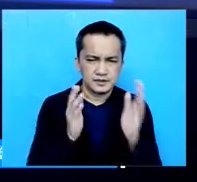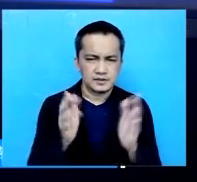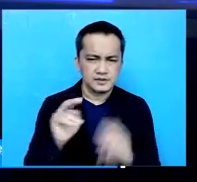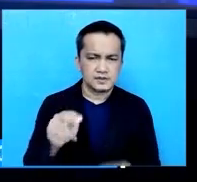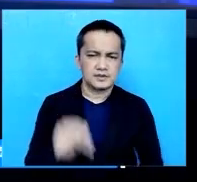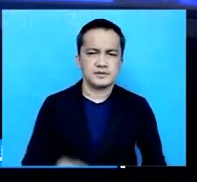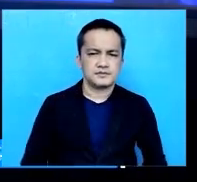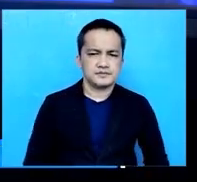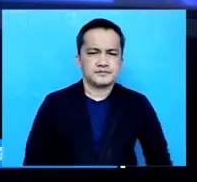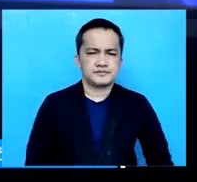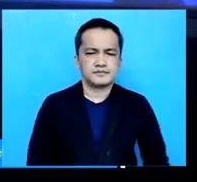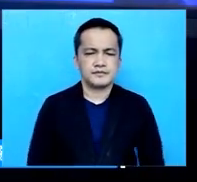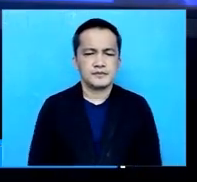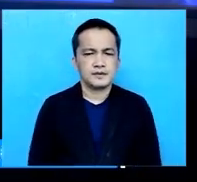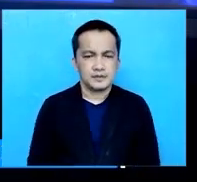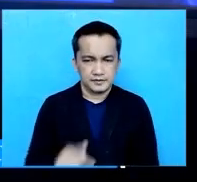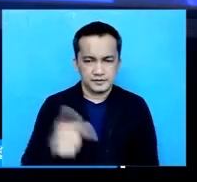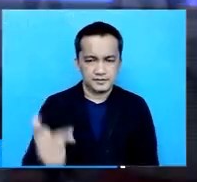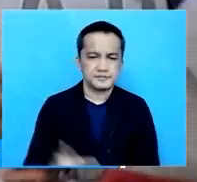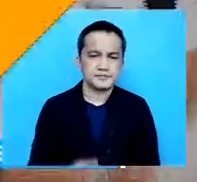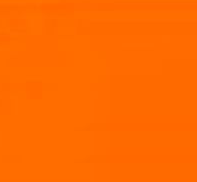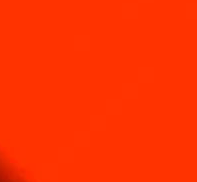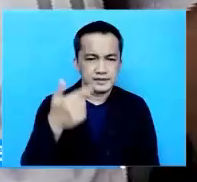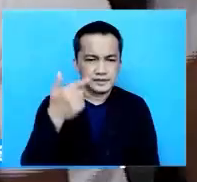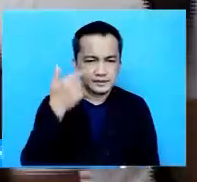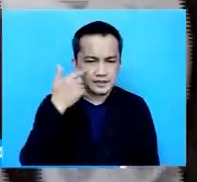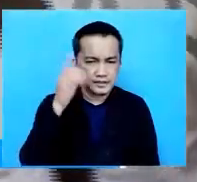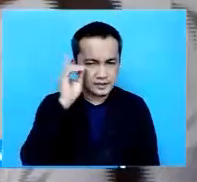Nasa frontline ng balitang yan si Gary De Leon.